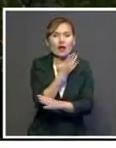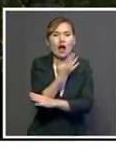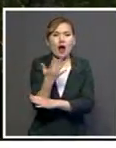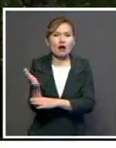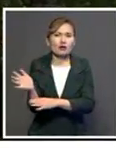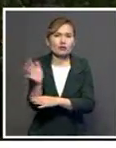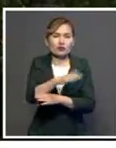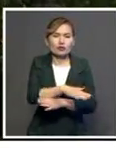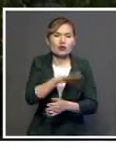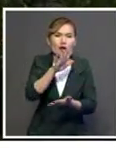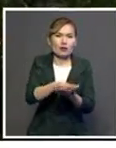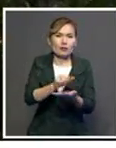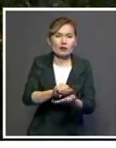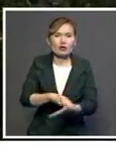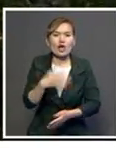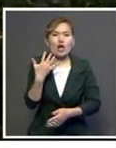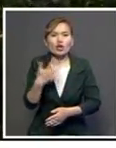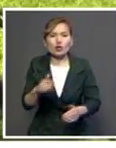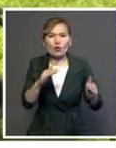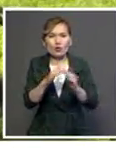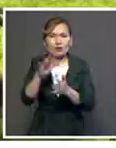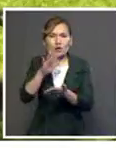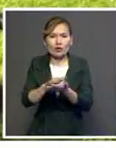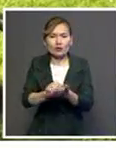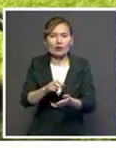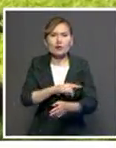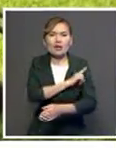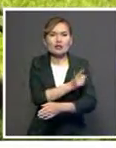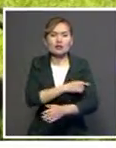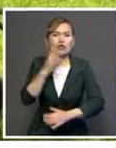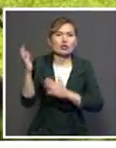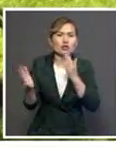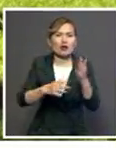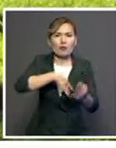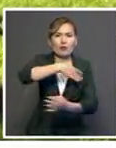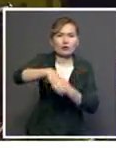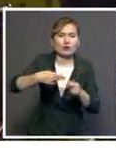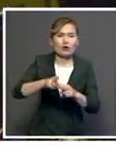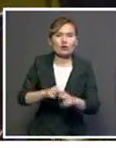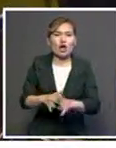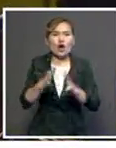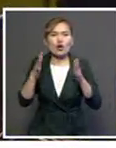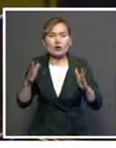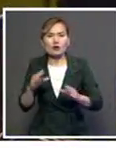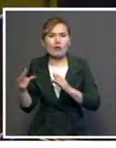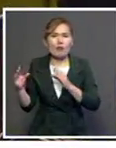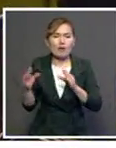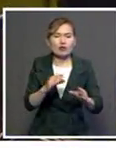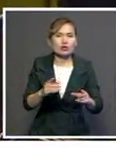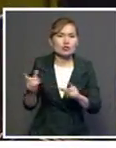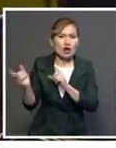ағашты түп тамырмен жерден жұлып алып, 50 шақты үйді қиратқан. Желдің екпіні күшті болғаны сонша үлкен фургонды көкке